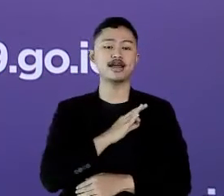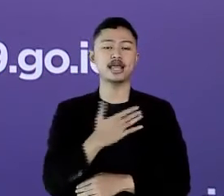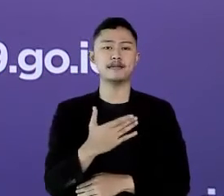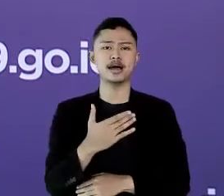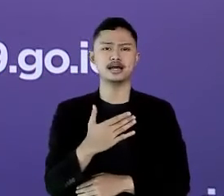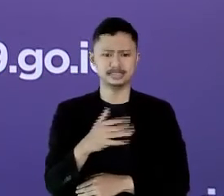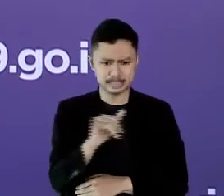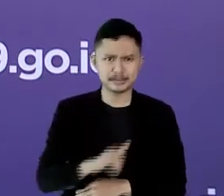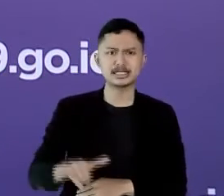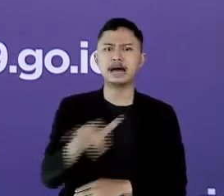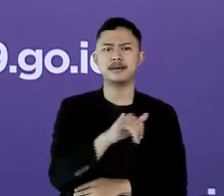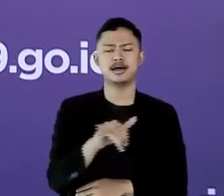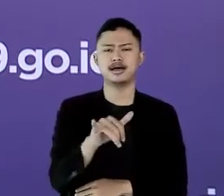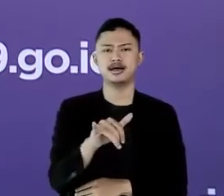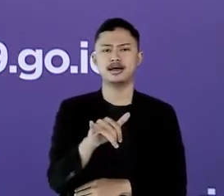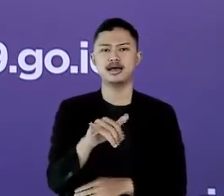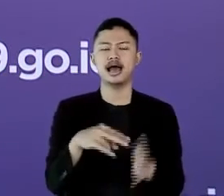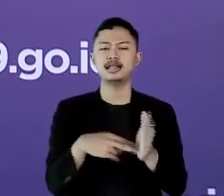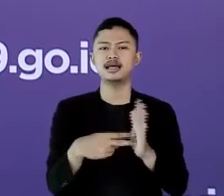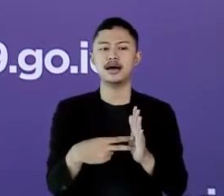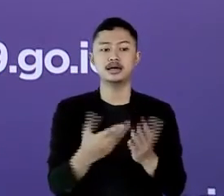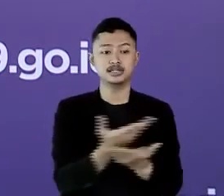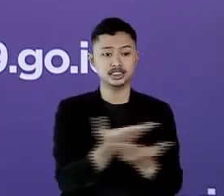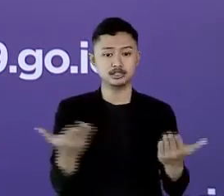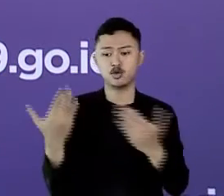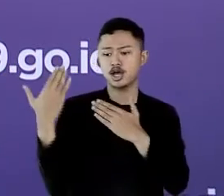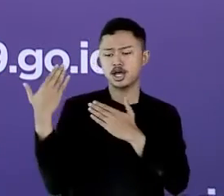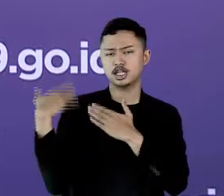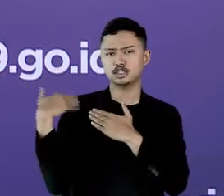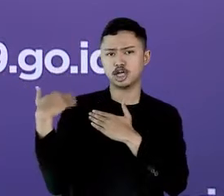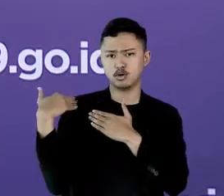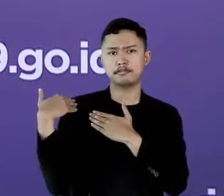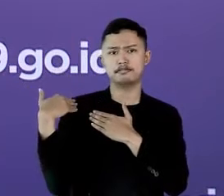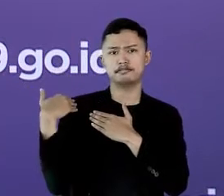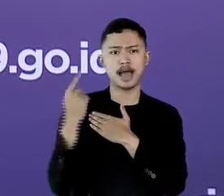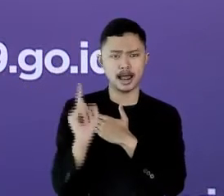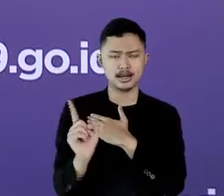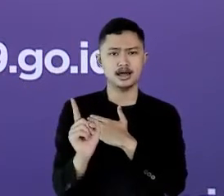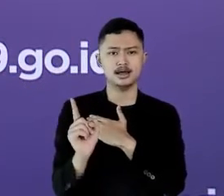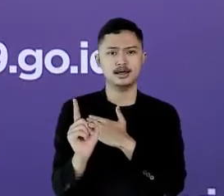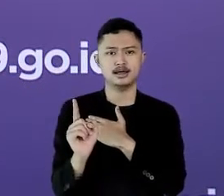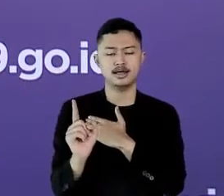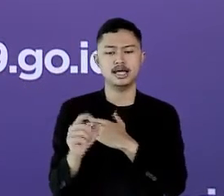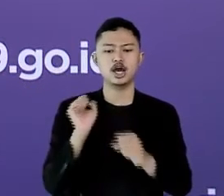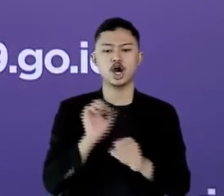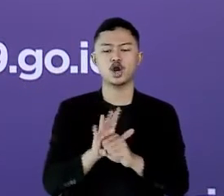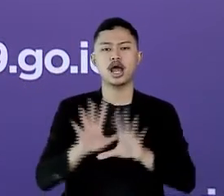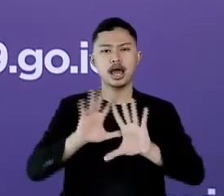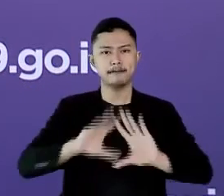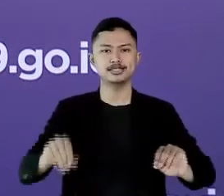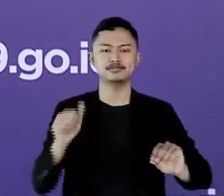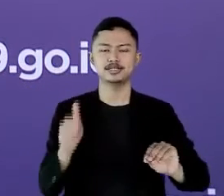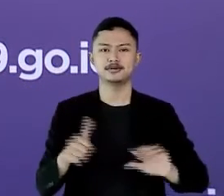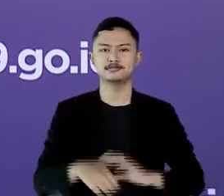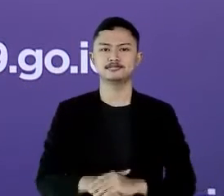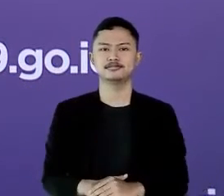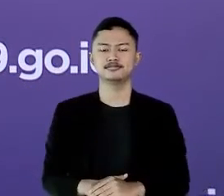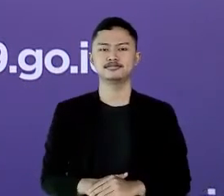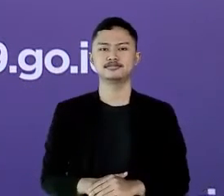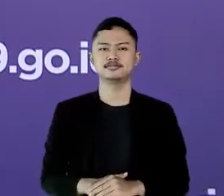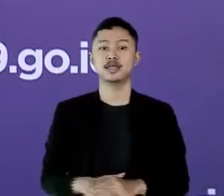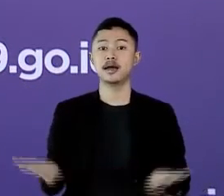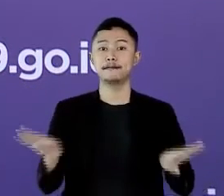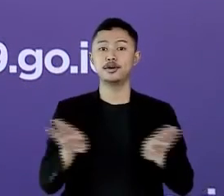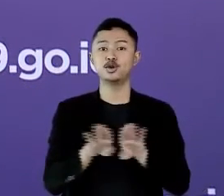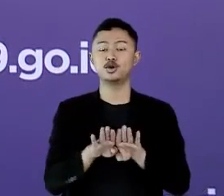secara kolektif pula. Artinya kita semua memiliki peran yang sangat-sangat signifikan agar kita dapat melalui pandemi COVID-19 dengan baik. Di akhir sesi